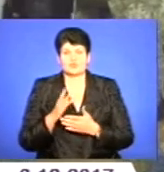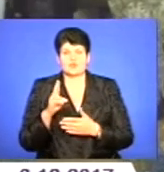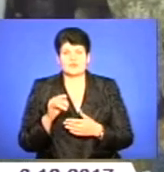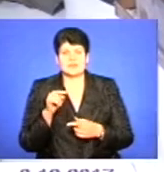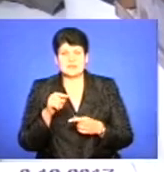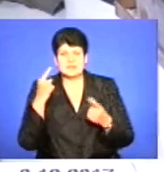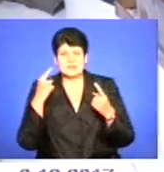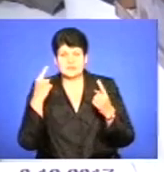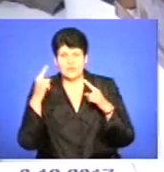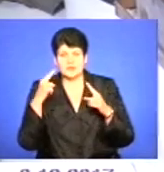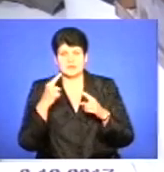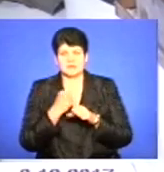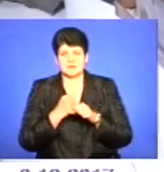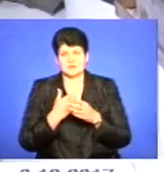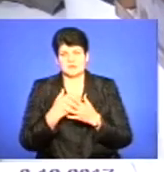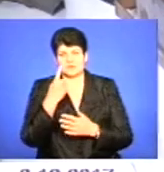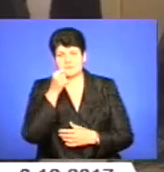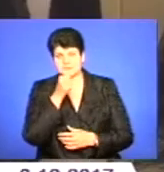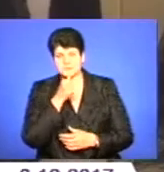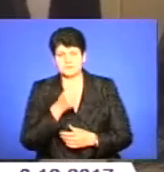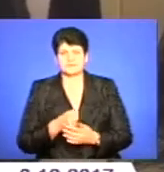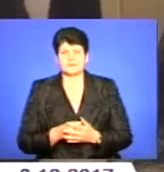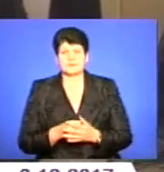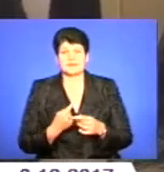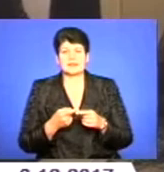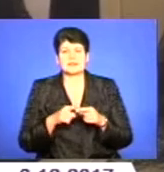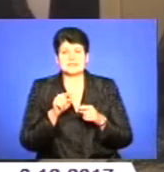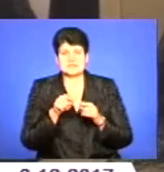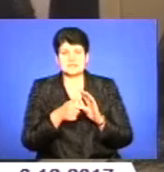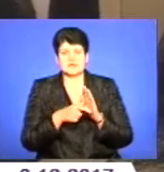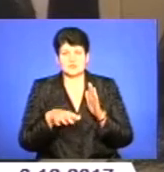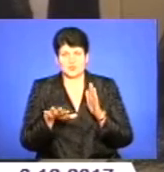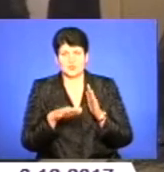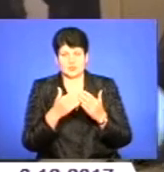її створенням працювали близько місяця. Ця студія